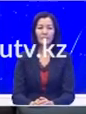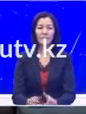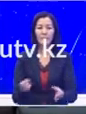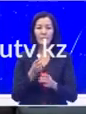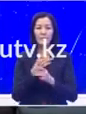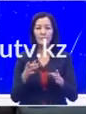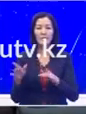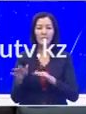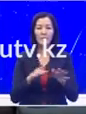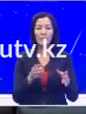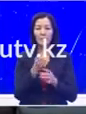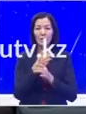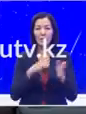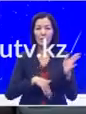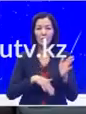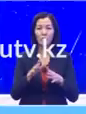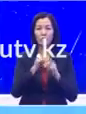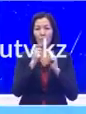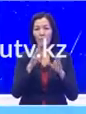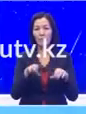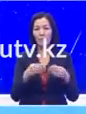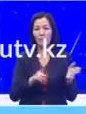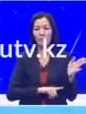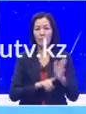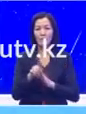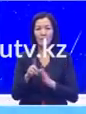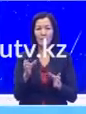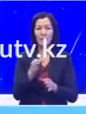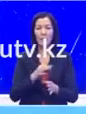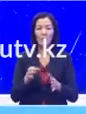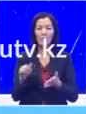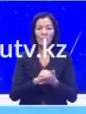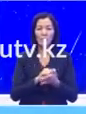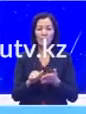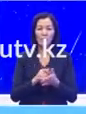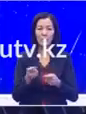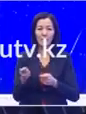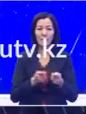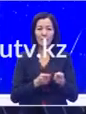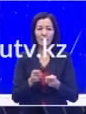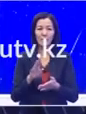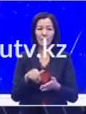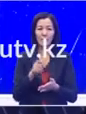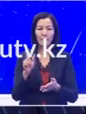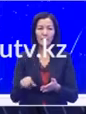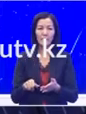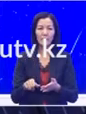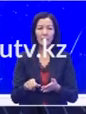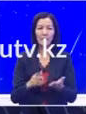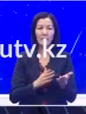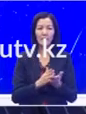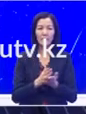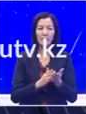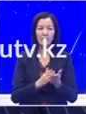Салтанатты шара мәдениет саласының үздіктерін марапаттаудан басталды. Облыстық мәдениет архивтер және құжаттама басқармасының басшысы бірқатар сала